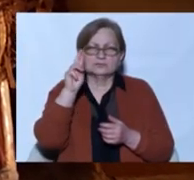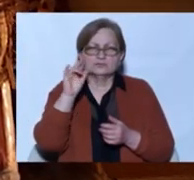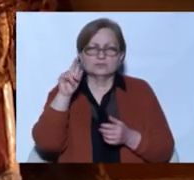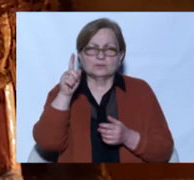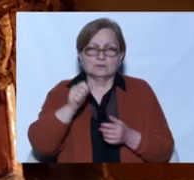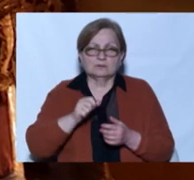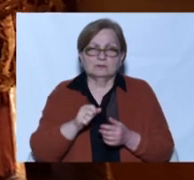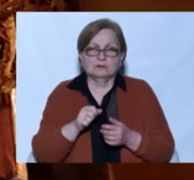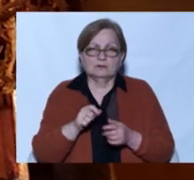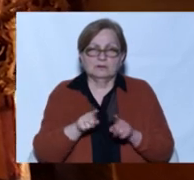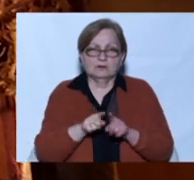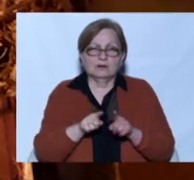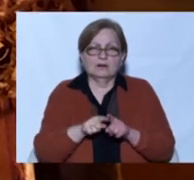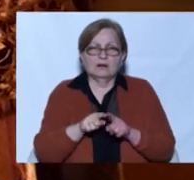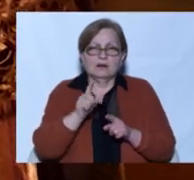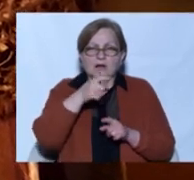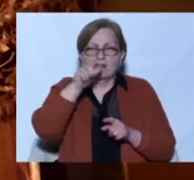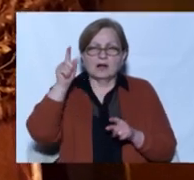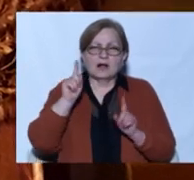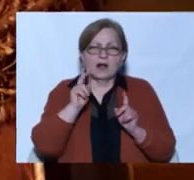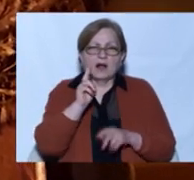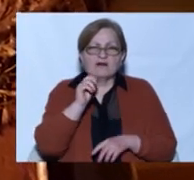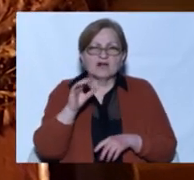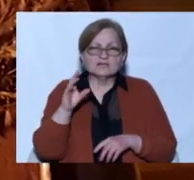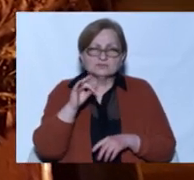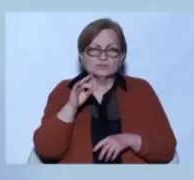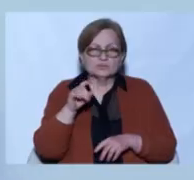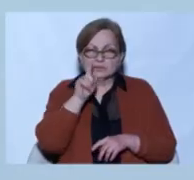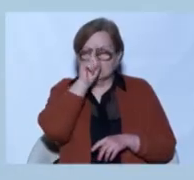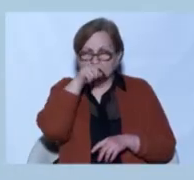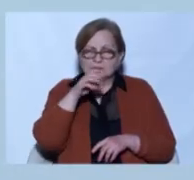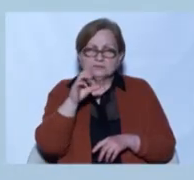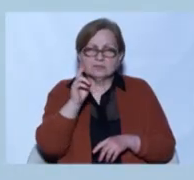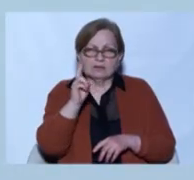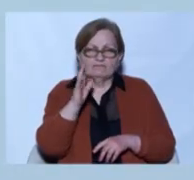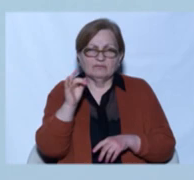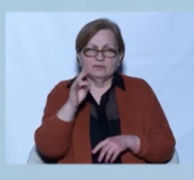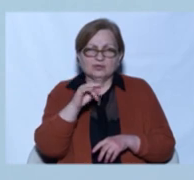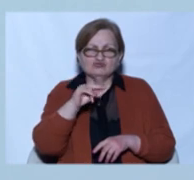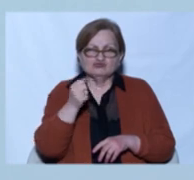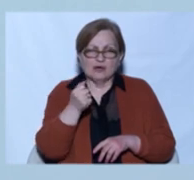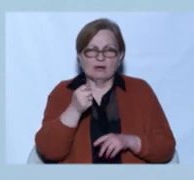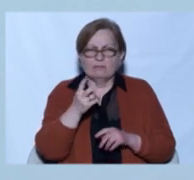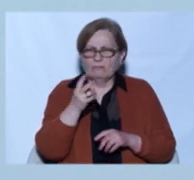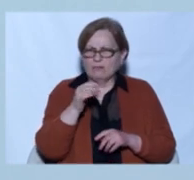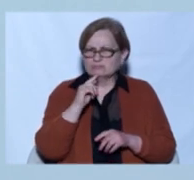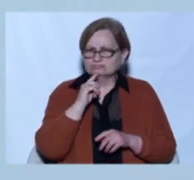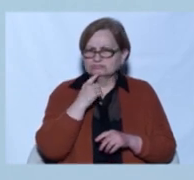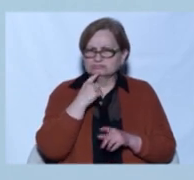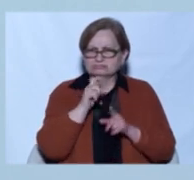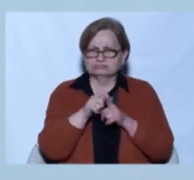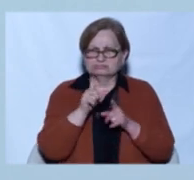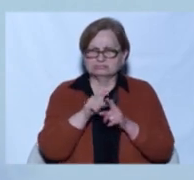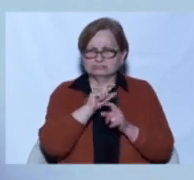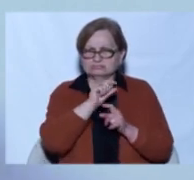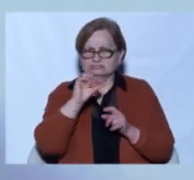და ასევე კავკასიური სკვინჩა. ძალიან ლამაზი, თუმცა ცოტა რთული, რთულად